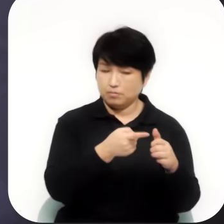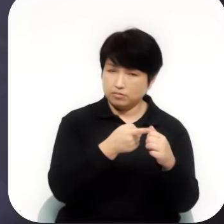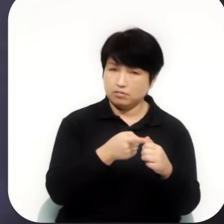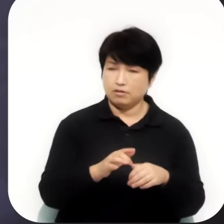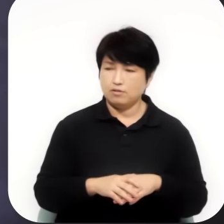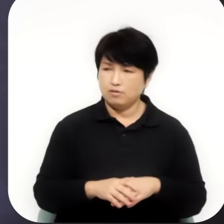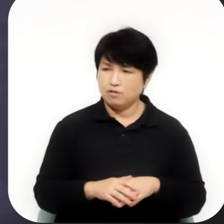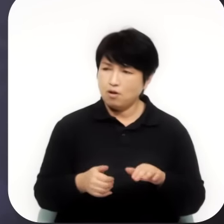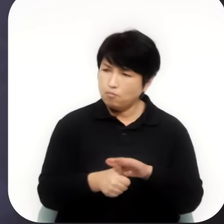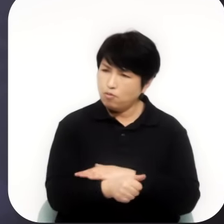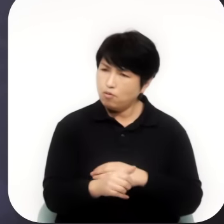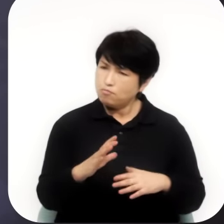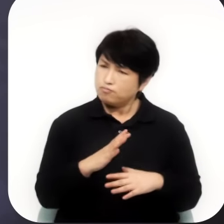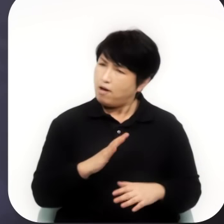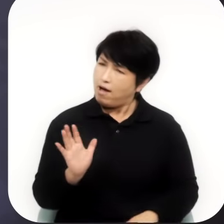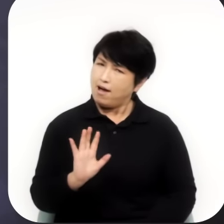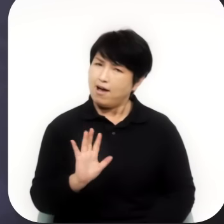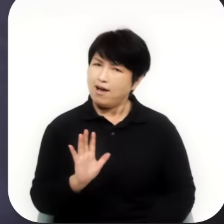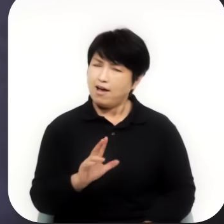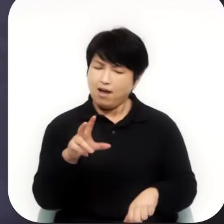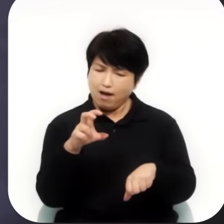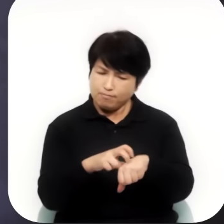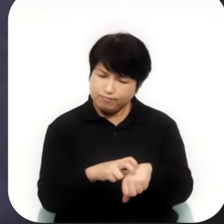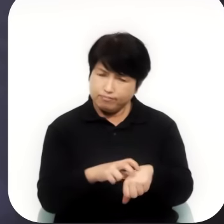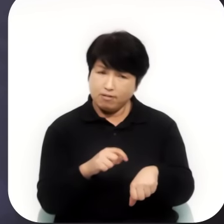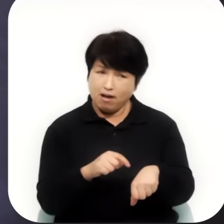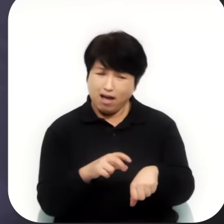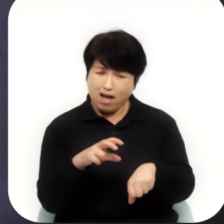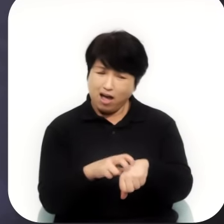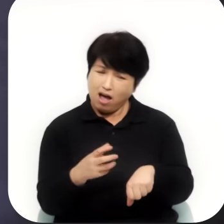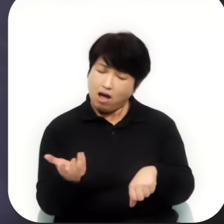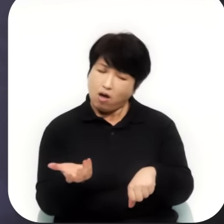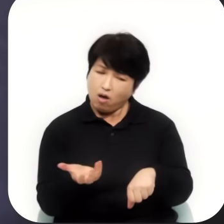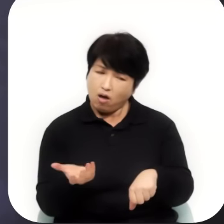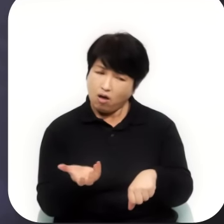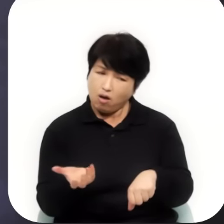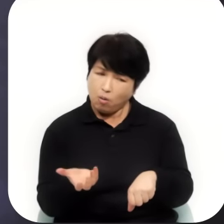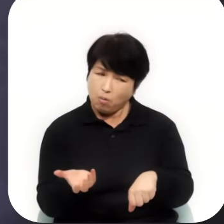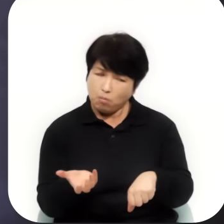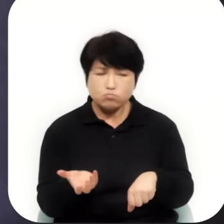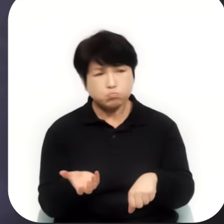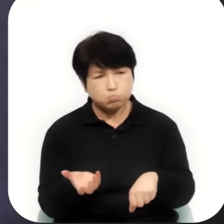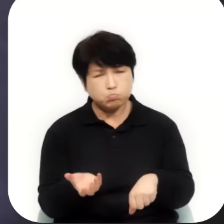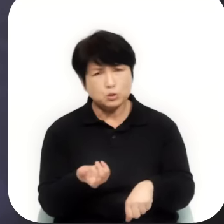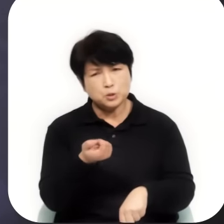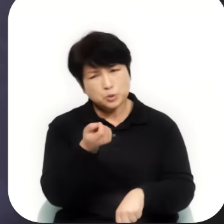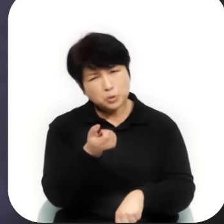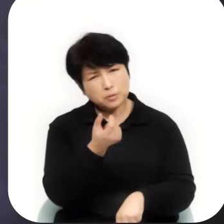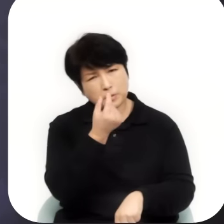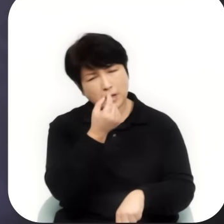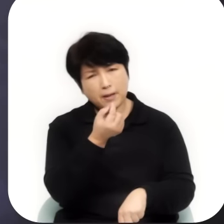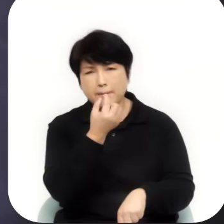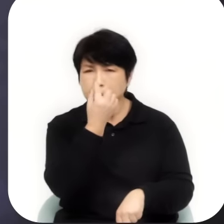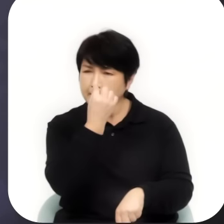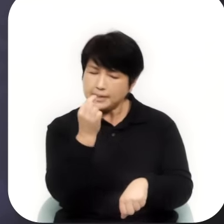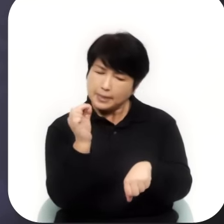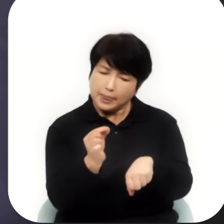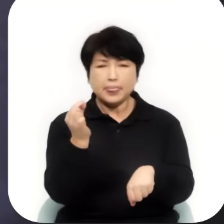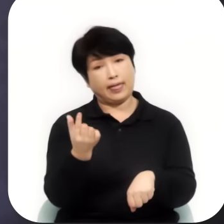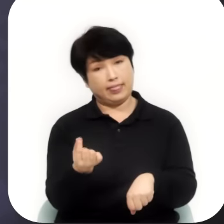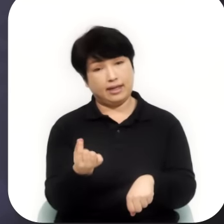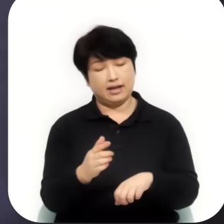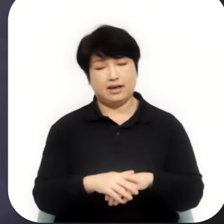별로 없네. 직접 경험해 보니까. 왜? 물렸어. 뭐 아픈 게 그렇게 심하지도 않고 그냥 따끔했고.